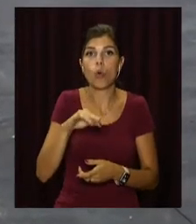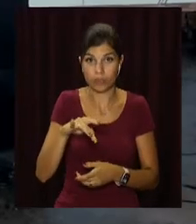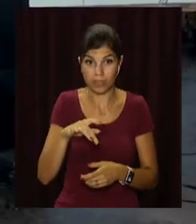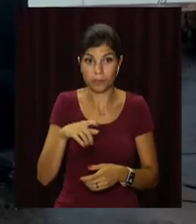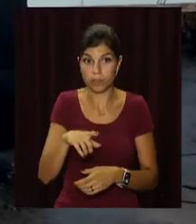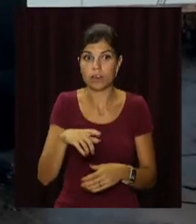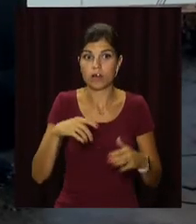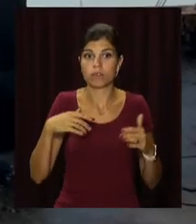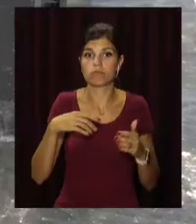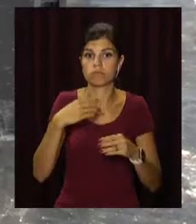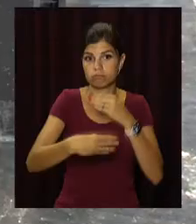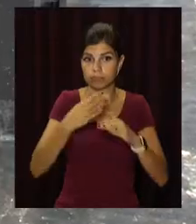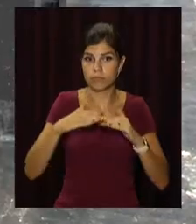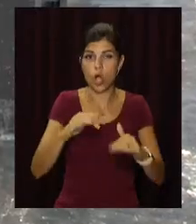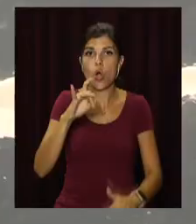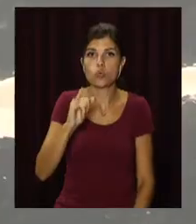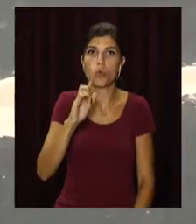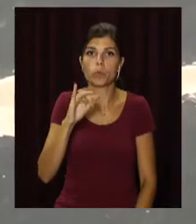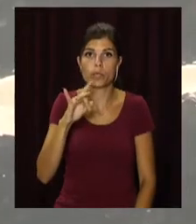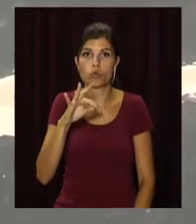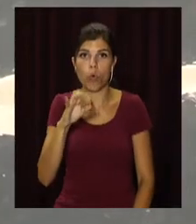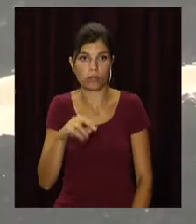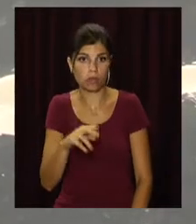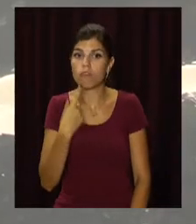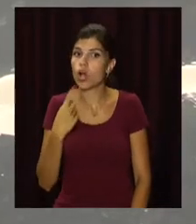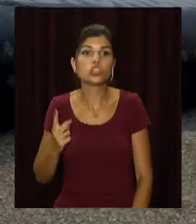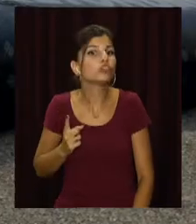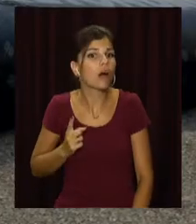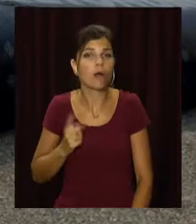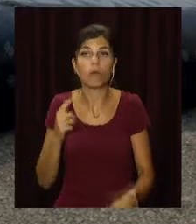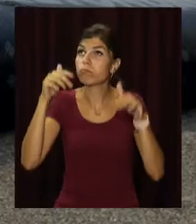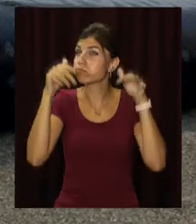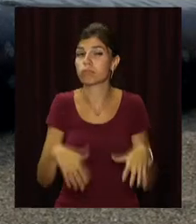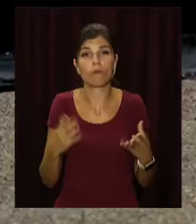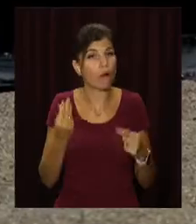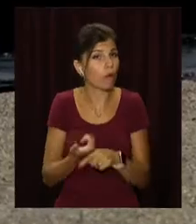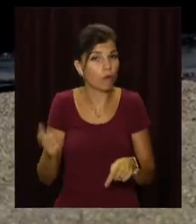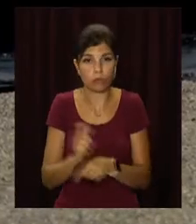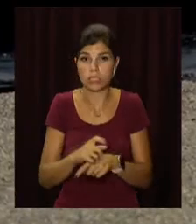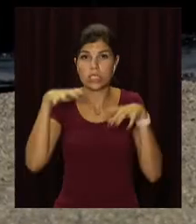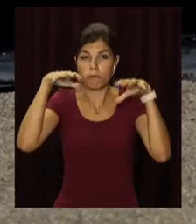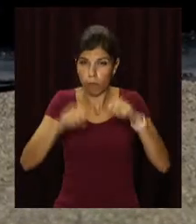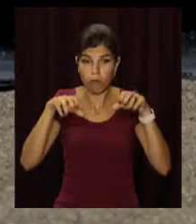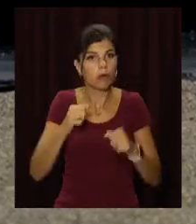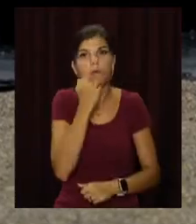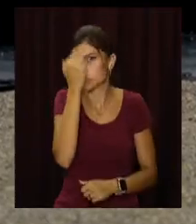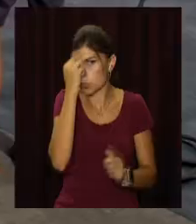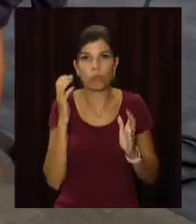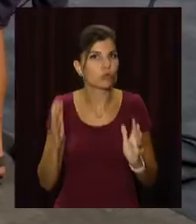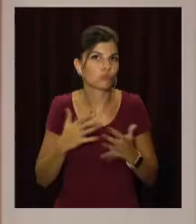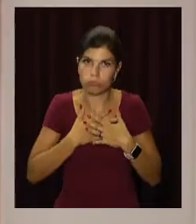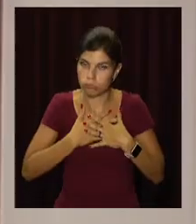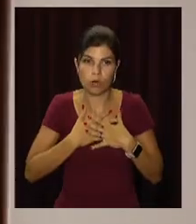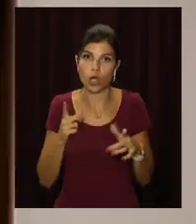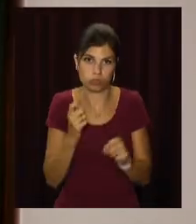чимало багатоповерхівок потребують заміни покрівель. Наприклад, в будинку 33 на проспекті Дружби народів робочі укладають рубероїд і оновлюють захисну